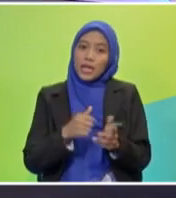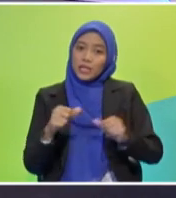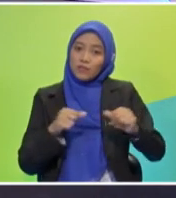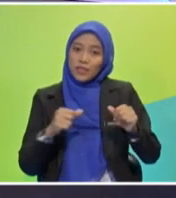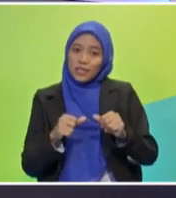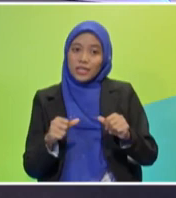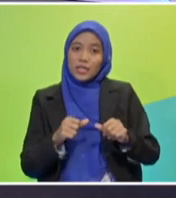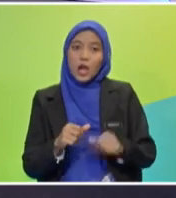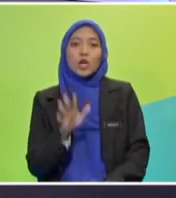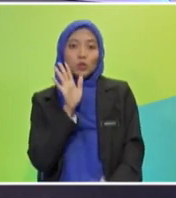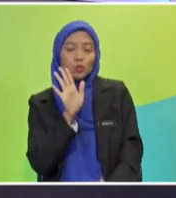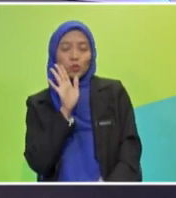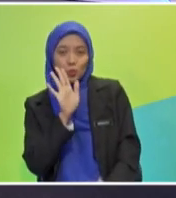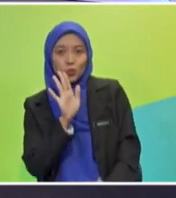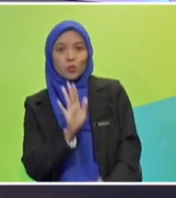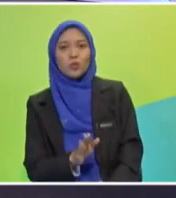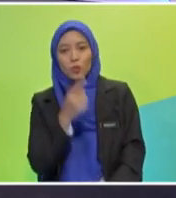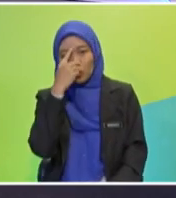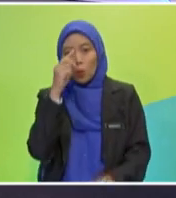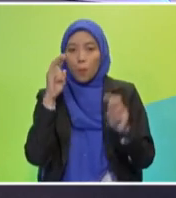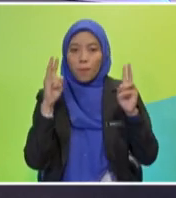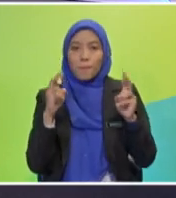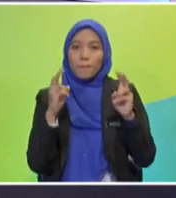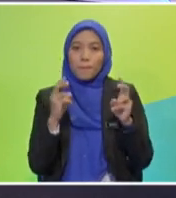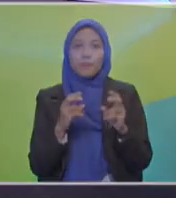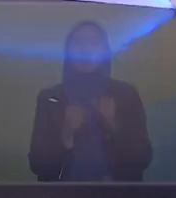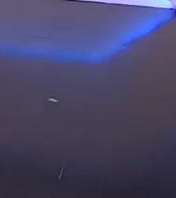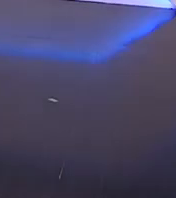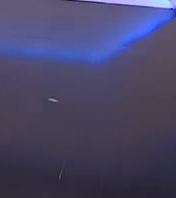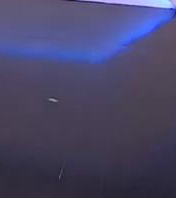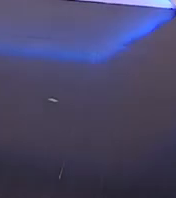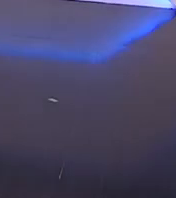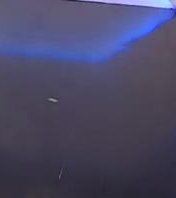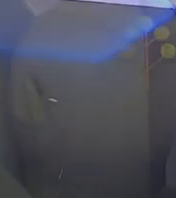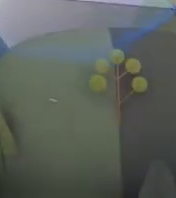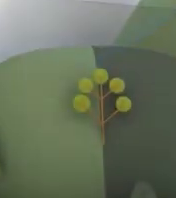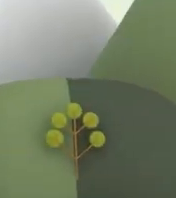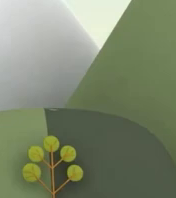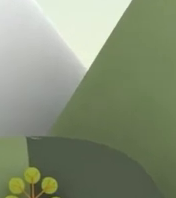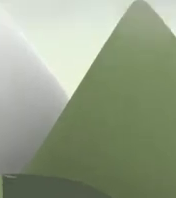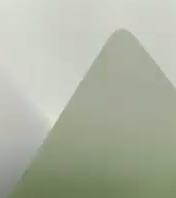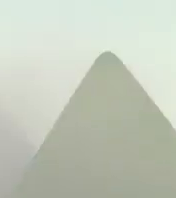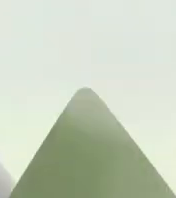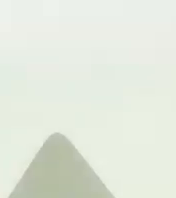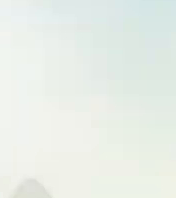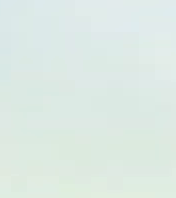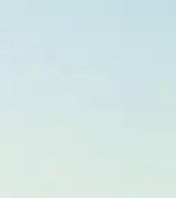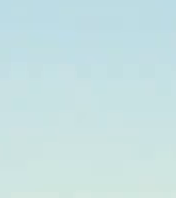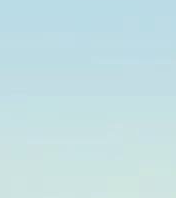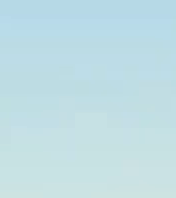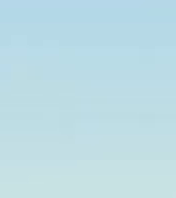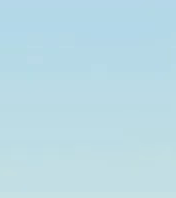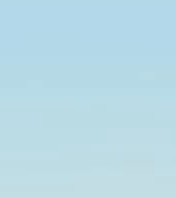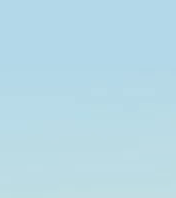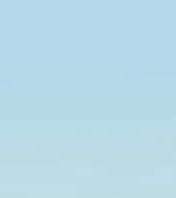ke mana-mana. Teruskan setia slot tahap 1 di Didik TV KPM.